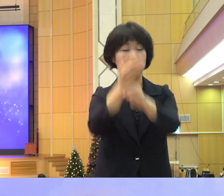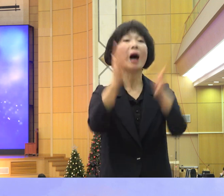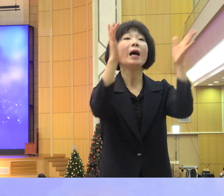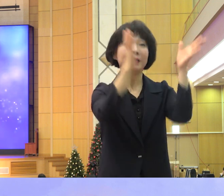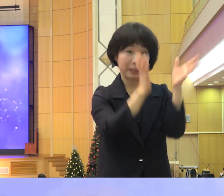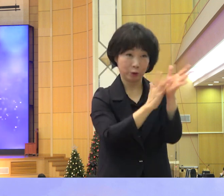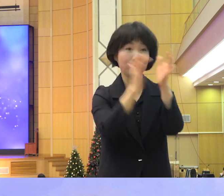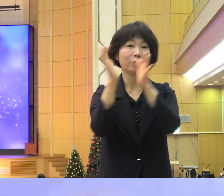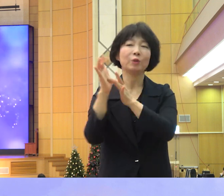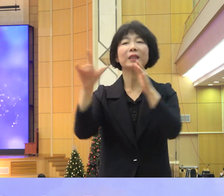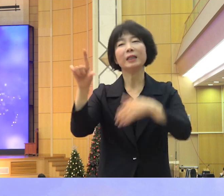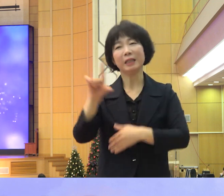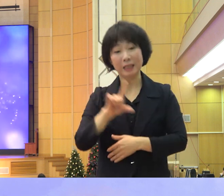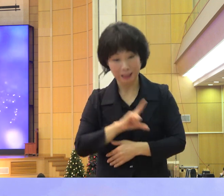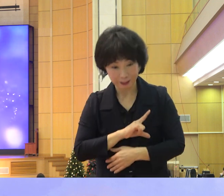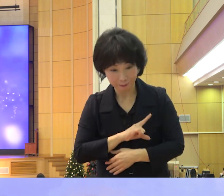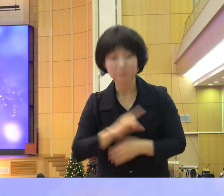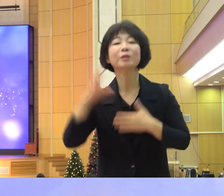전해주어요. 예수